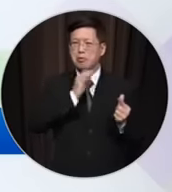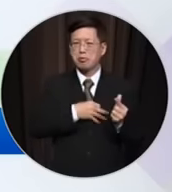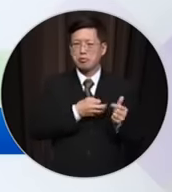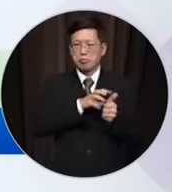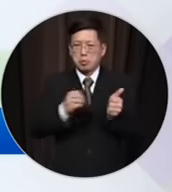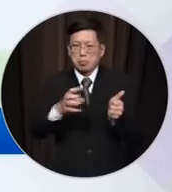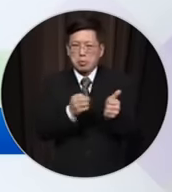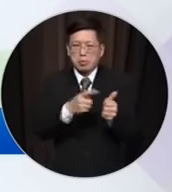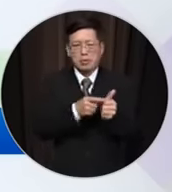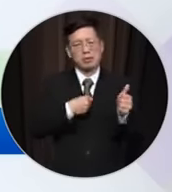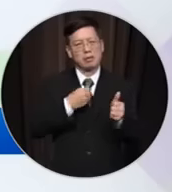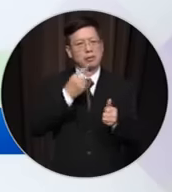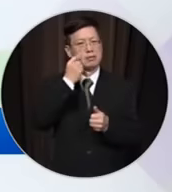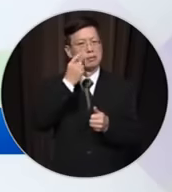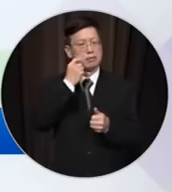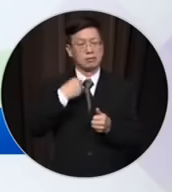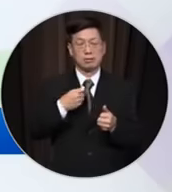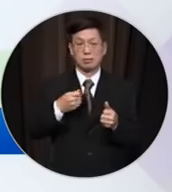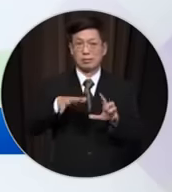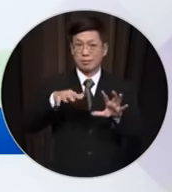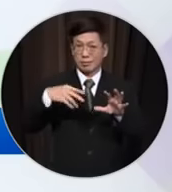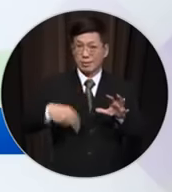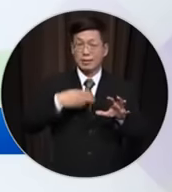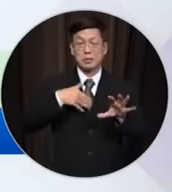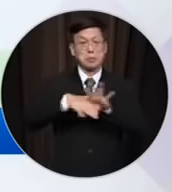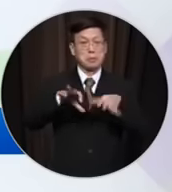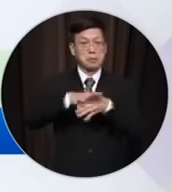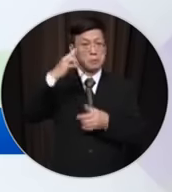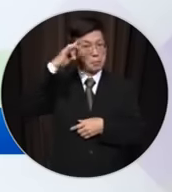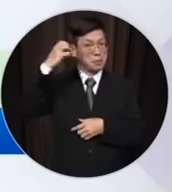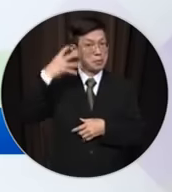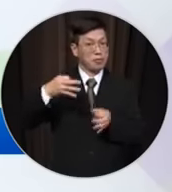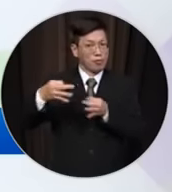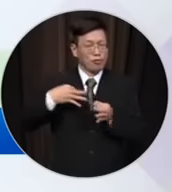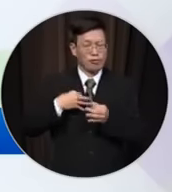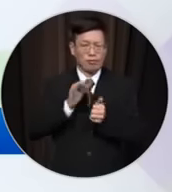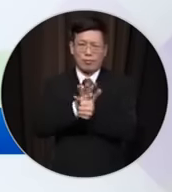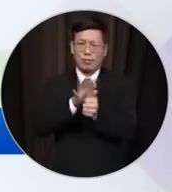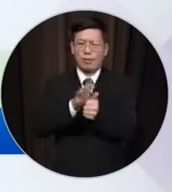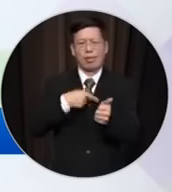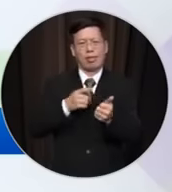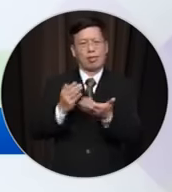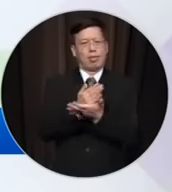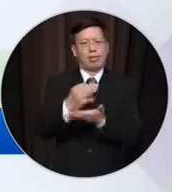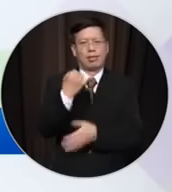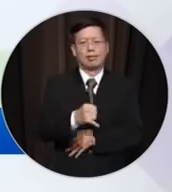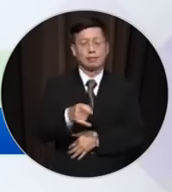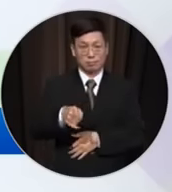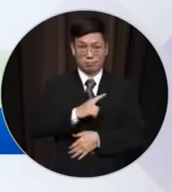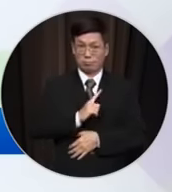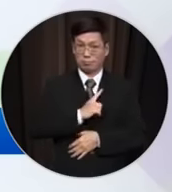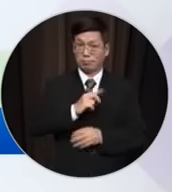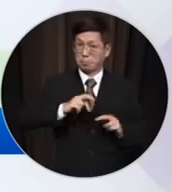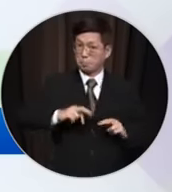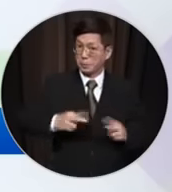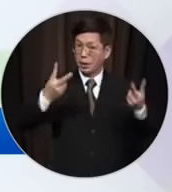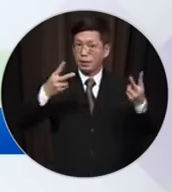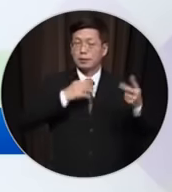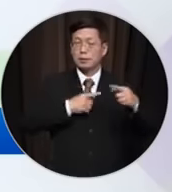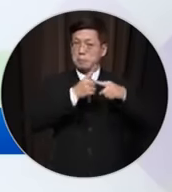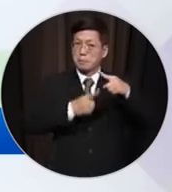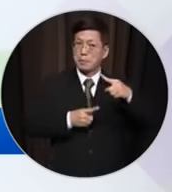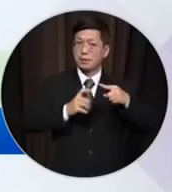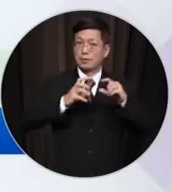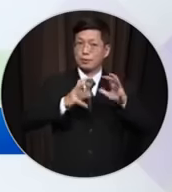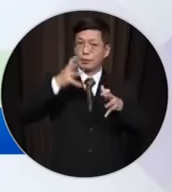的提款机，文创扶植措施更是怨声载道。请问您是否赞同国家采行改良式半总